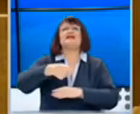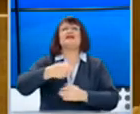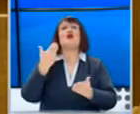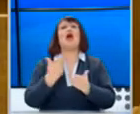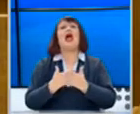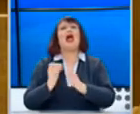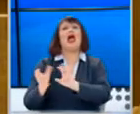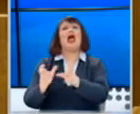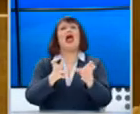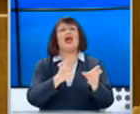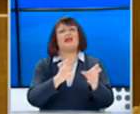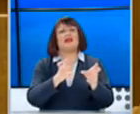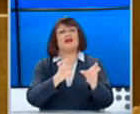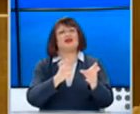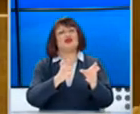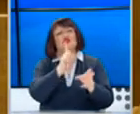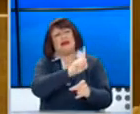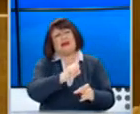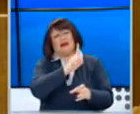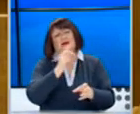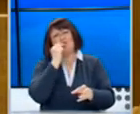χρησιμοποιήσει και θα την εργαλειοποιήσει ο κύριος Μητσοτάκης.